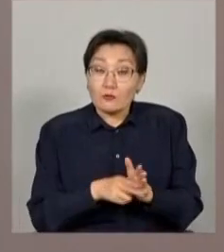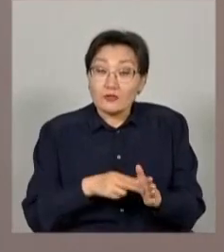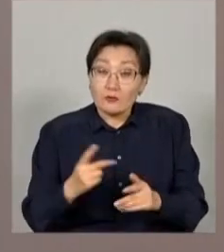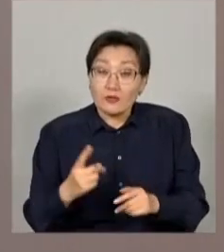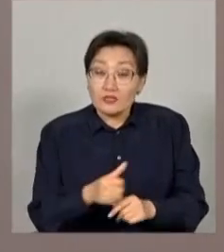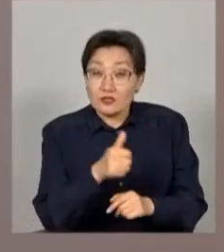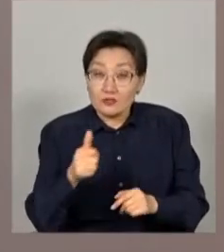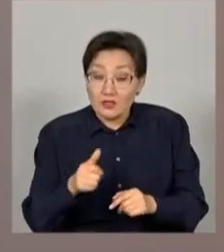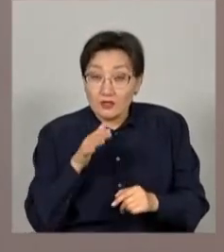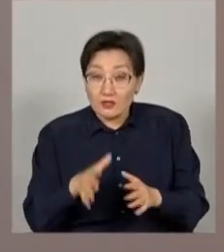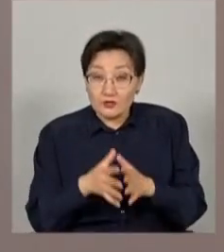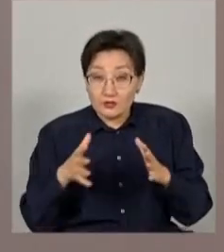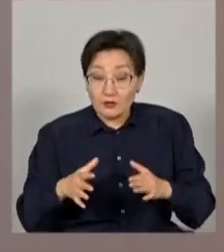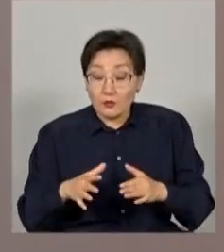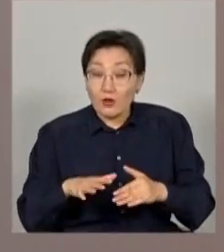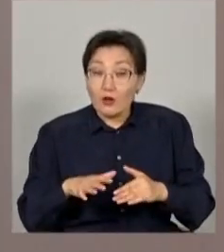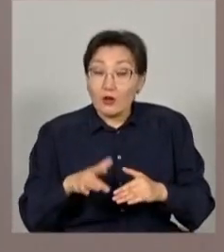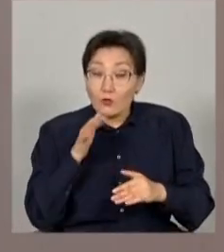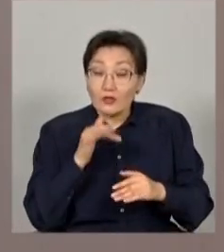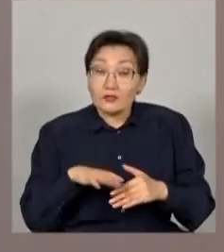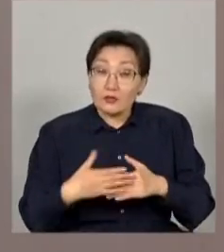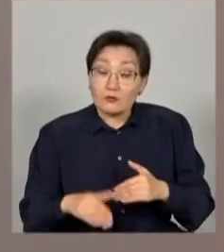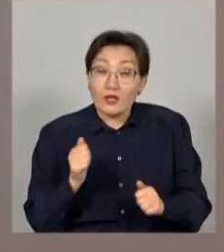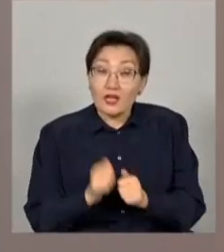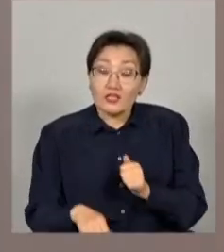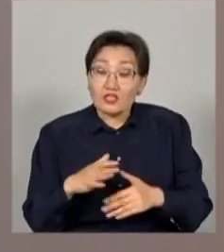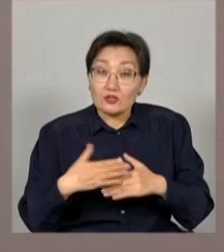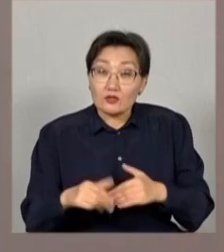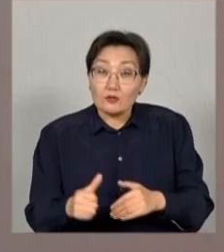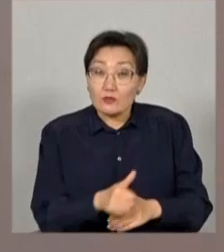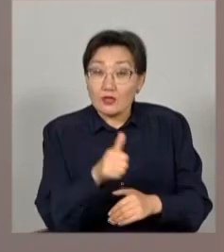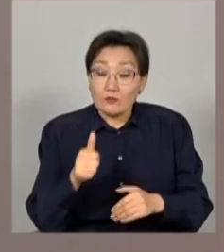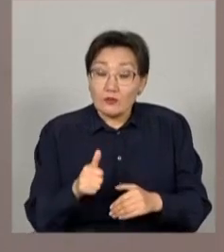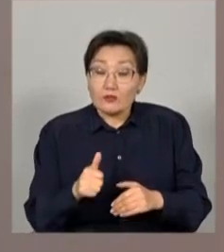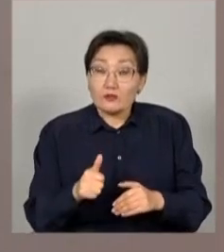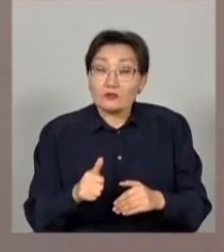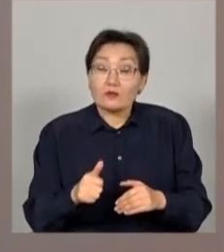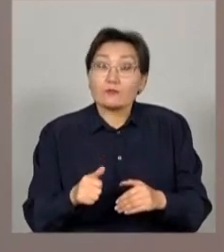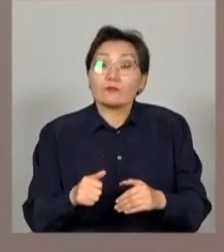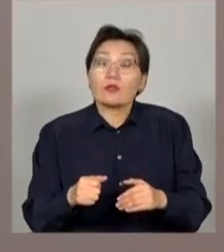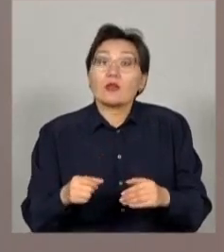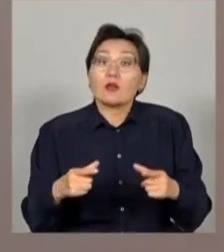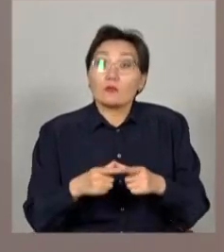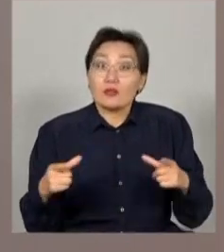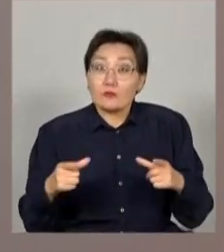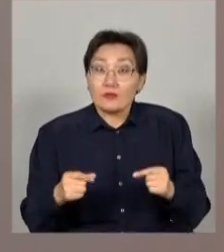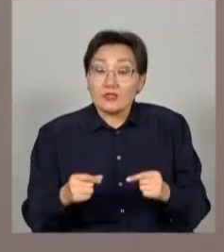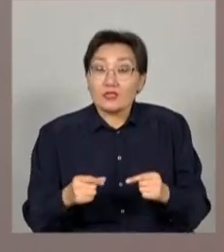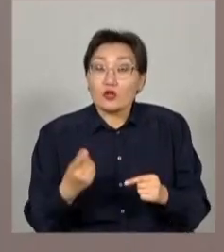астам уақытта кешіккен жағдайда әр кешіккен сағат үшін жол жүру құжатының құнының 3% мөлшерінде айыппұл